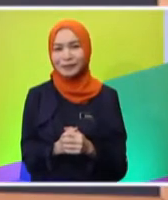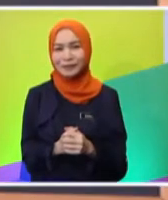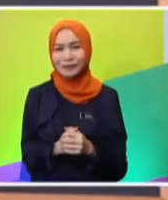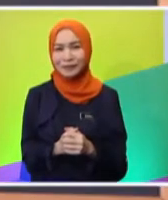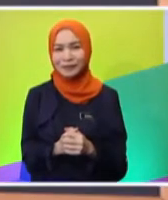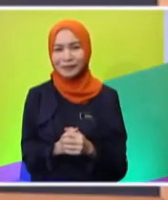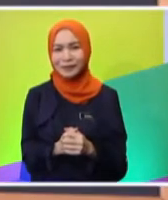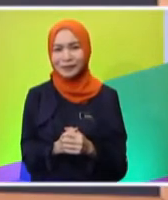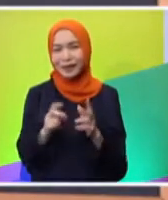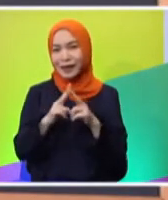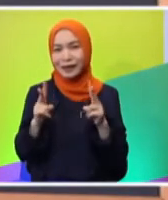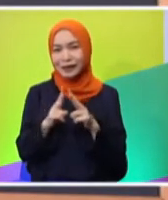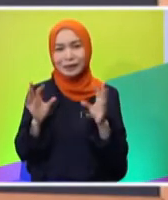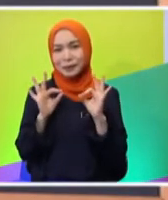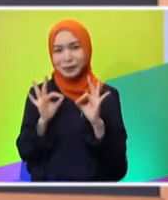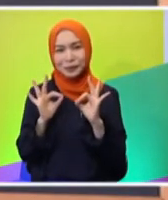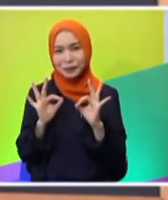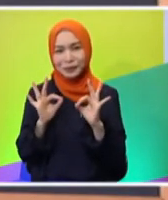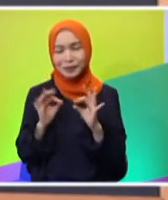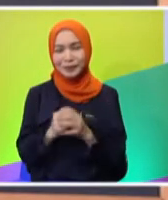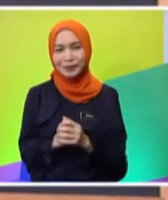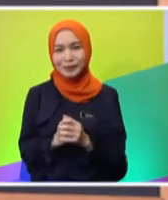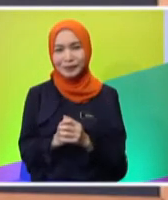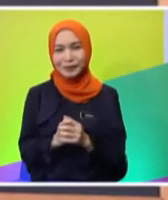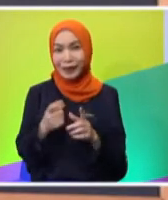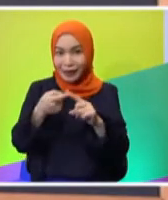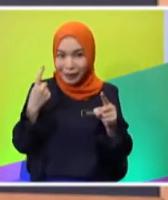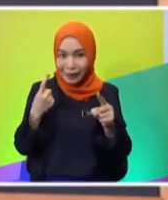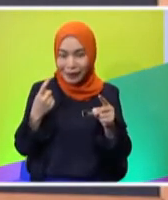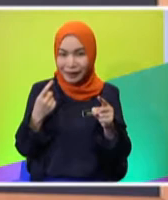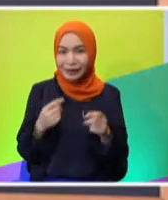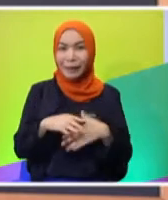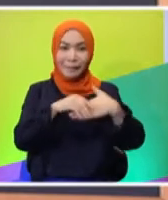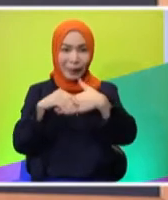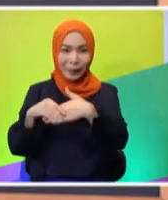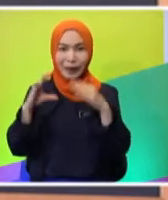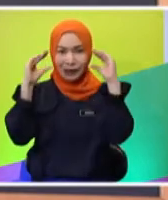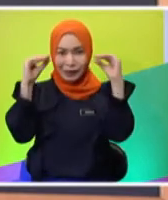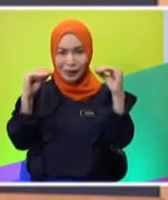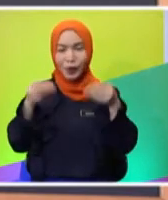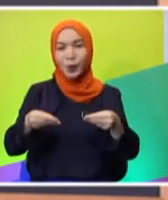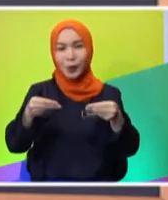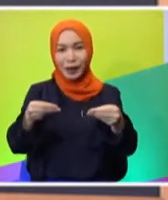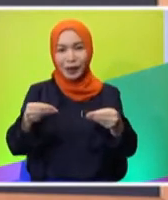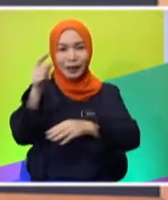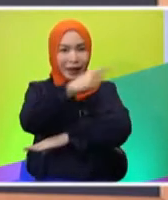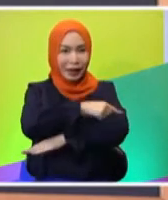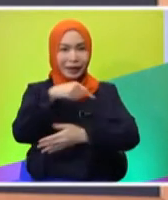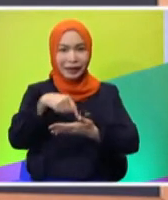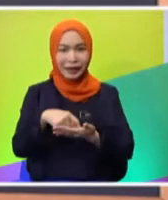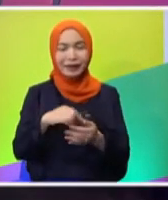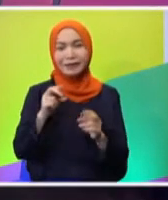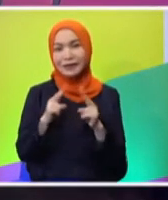sangat bagus akan mengecek gudang juga menulis mengajar ngecek berita hari ini sangat-sangat jelas